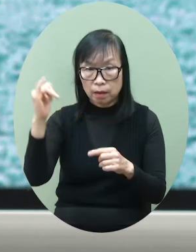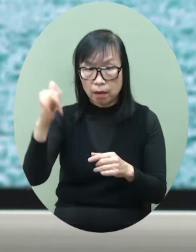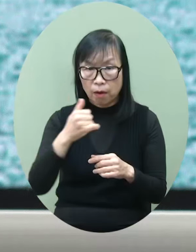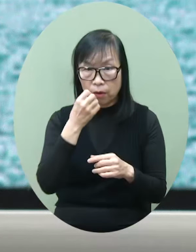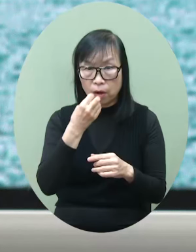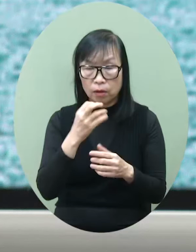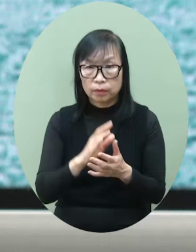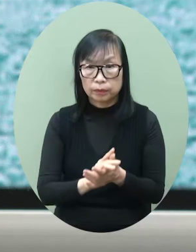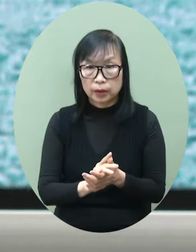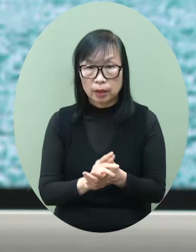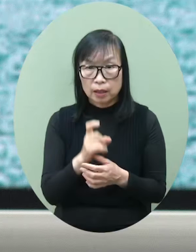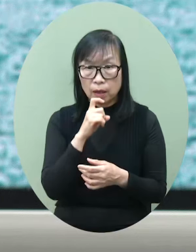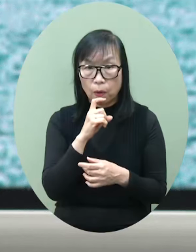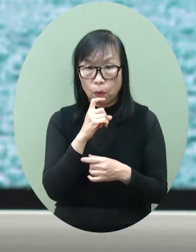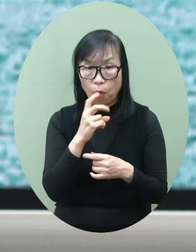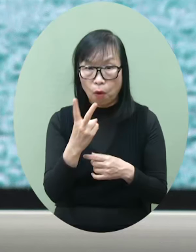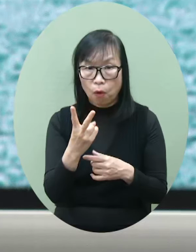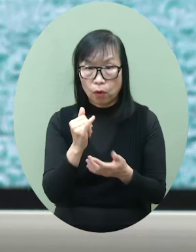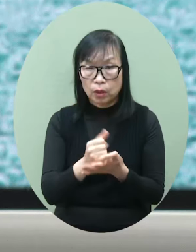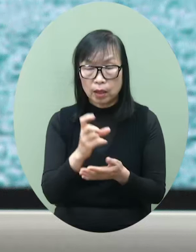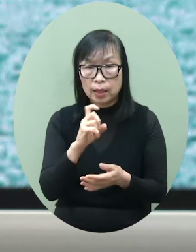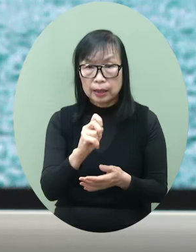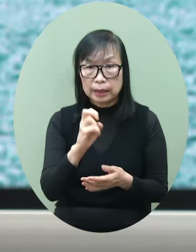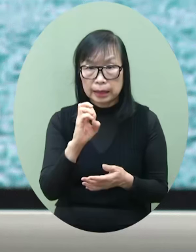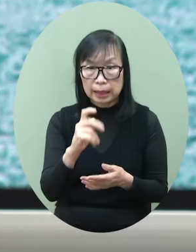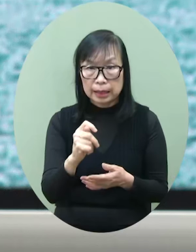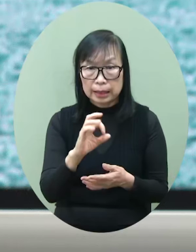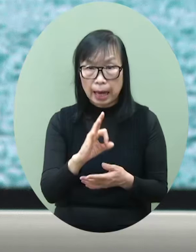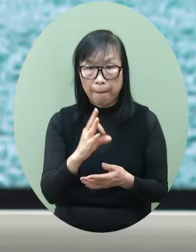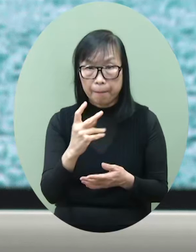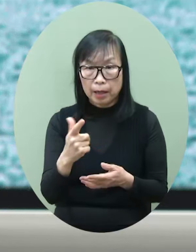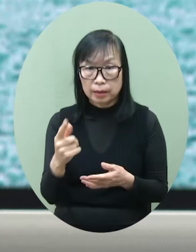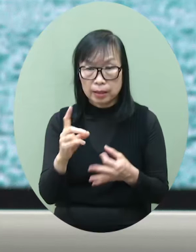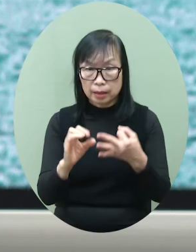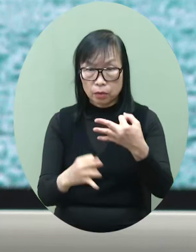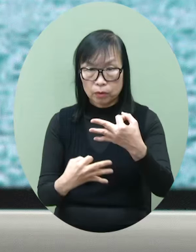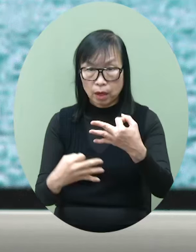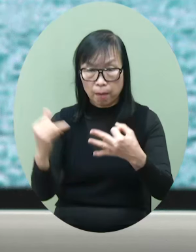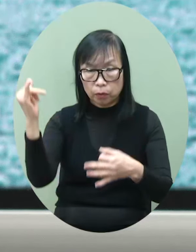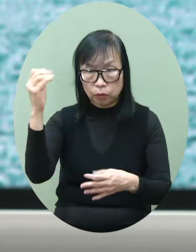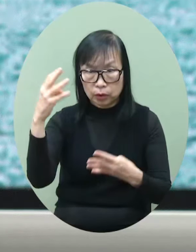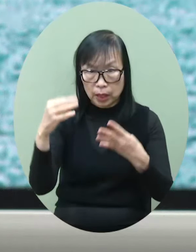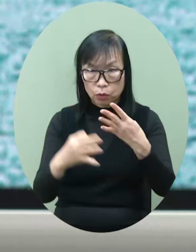其中有兩位是坐UK384在4月3日導港